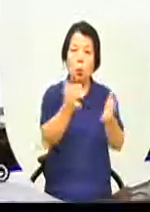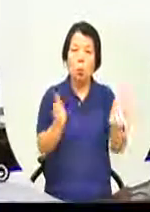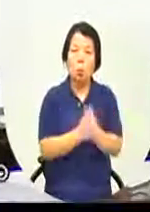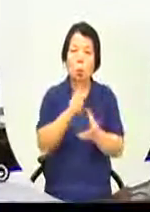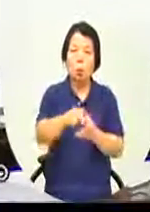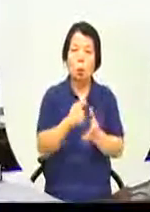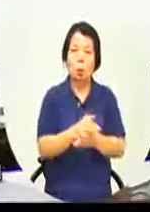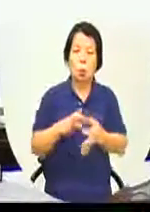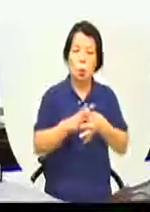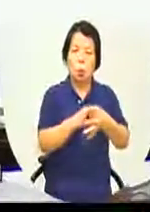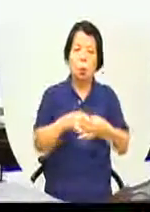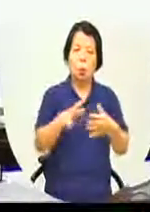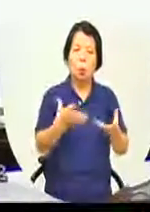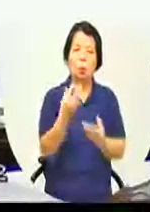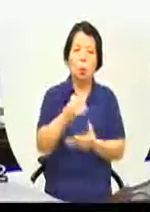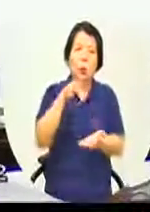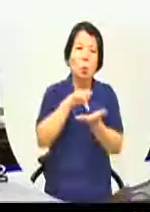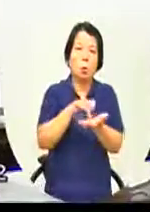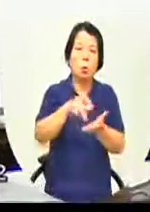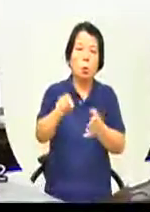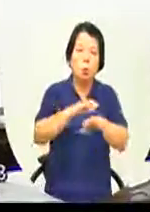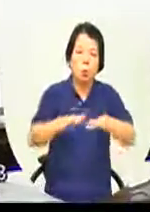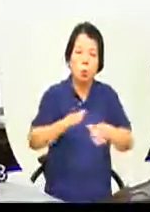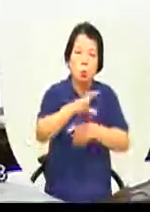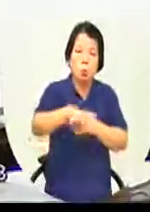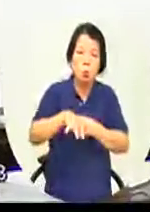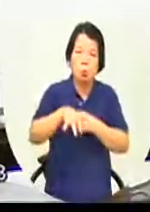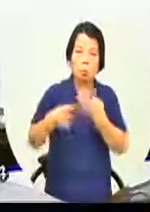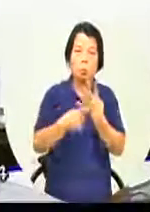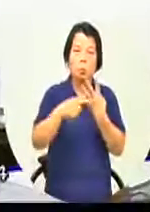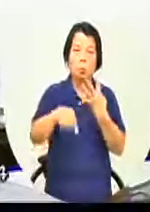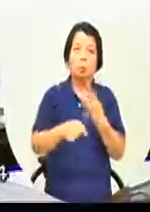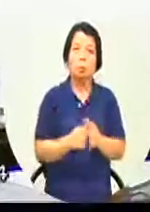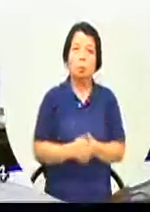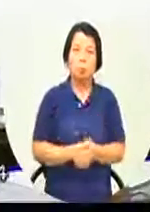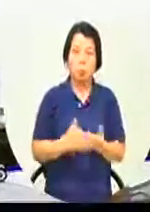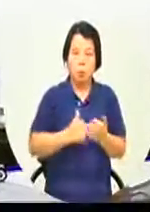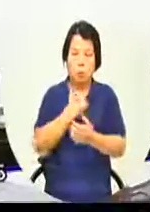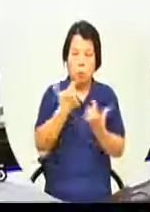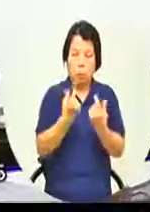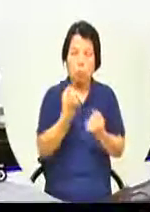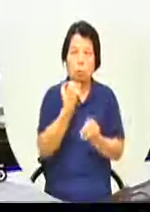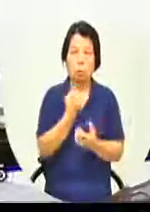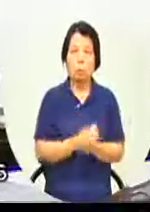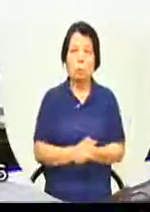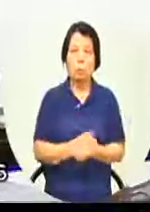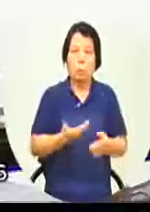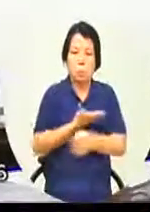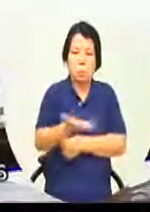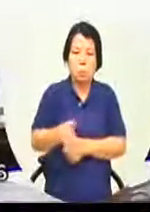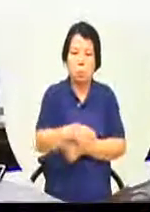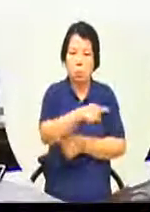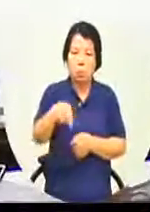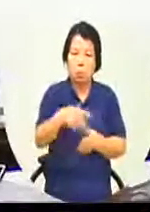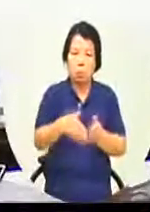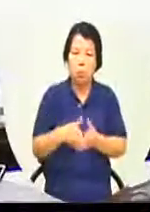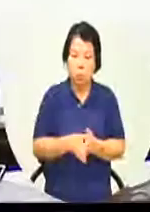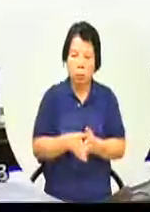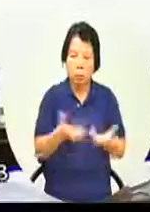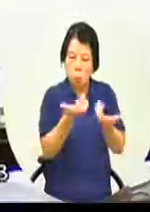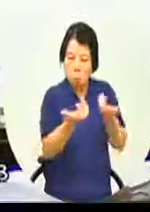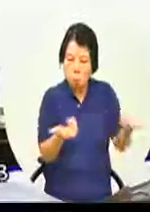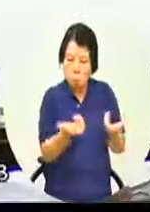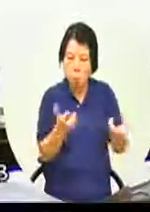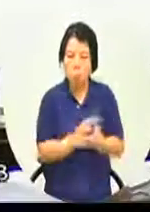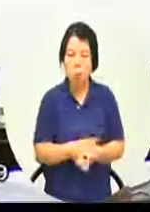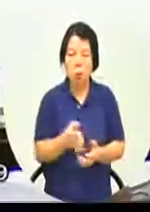子，他们用无毒安全的这个农业，然后呢其实他也可以让人家有所区别，然后